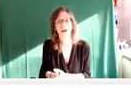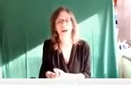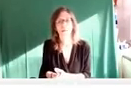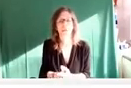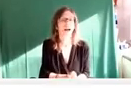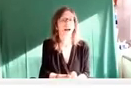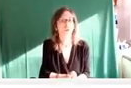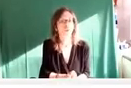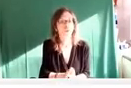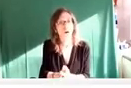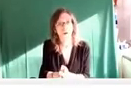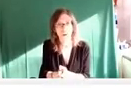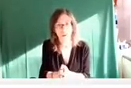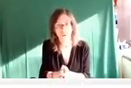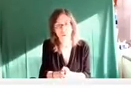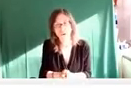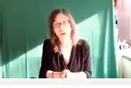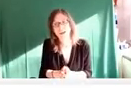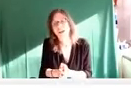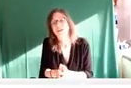nécessairement blanc ou noir.